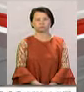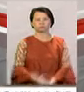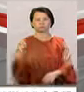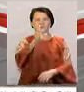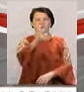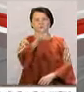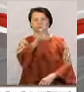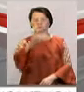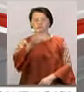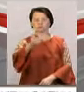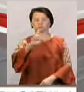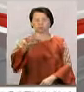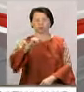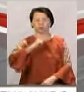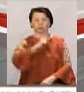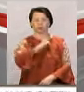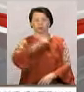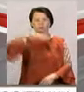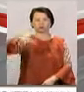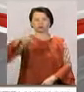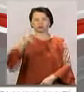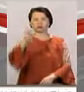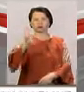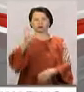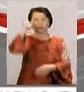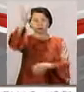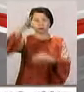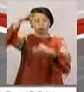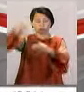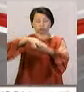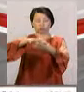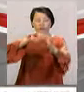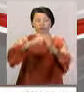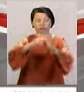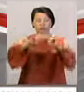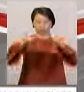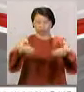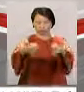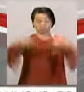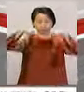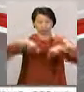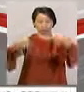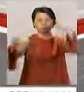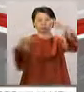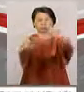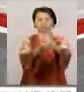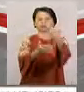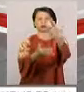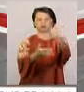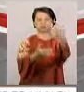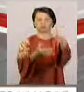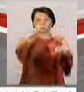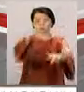100,000 anggota PK ARA akan mengundi pada pemilihan parti itu yang dijadual bermula Jumaat ini sehingga 13 Oktober